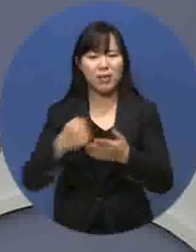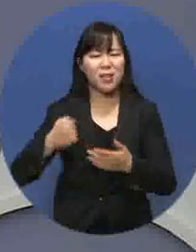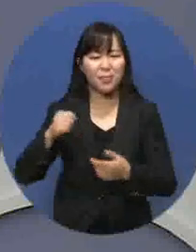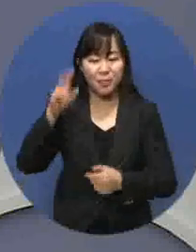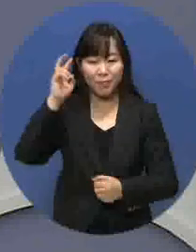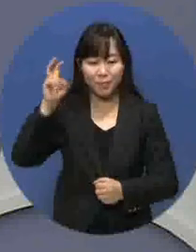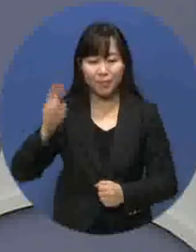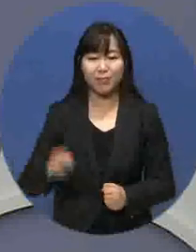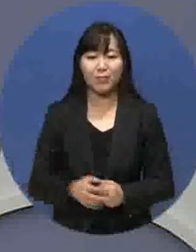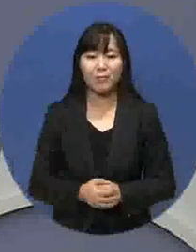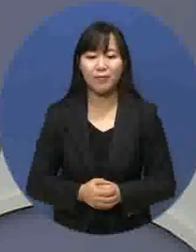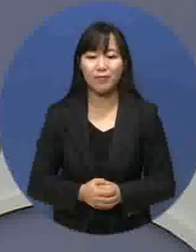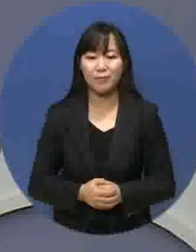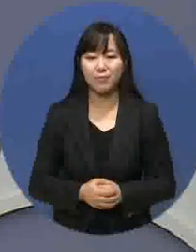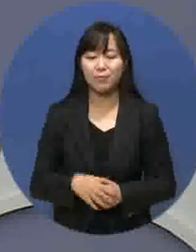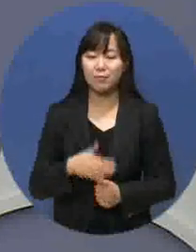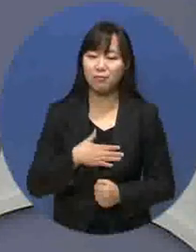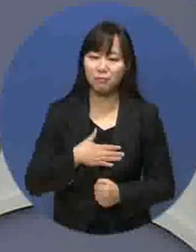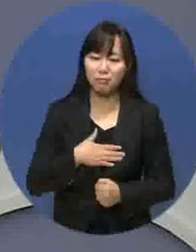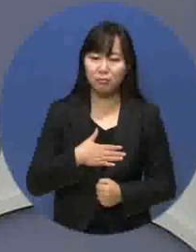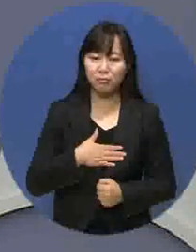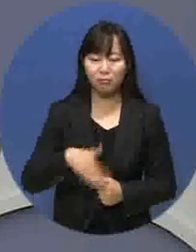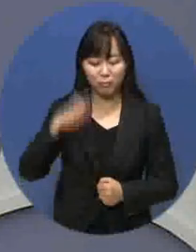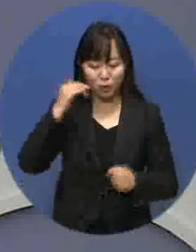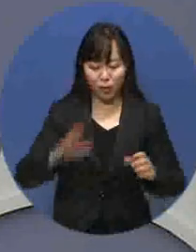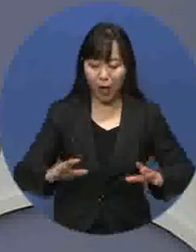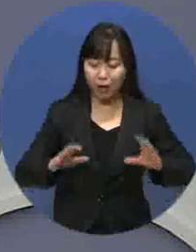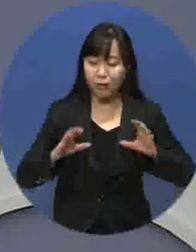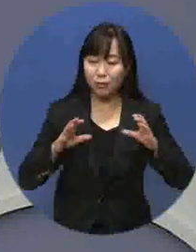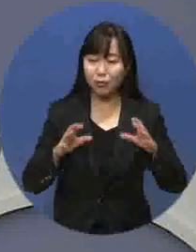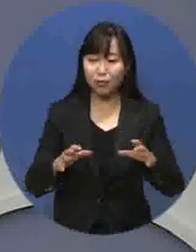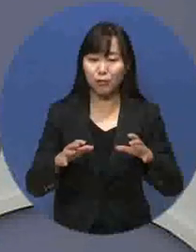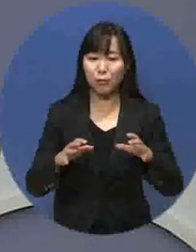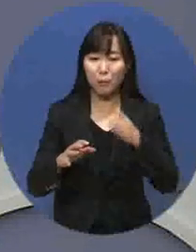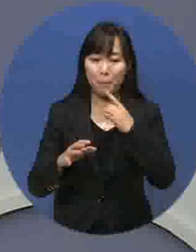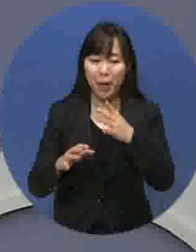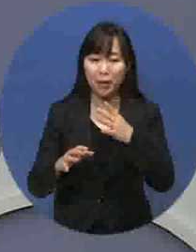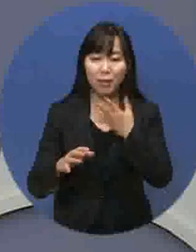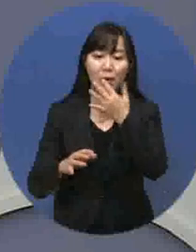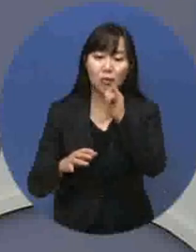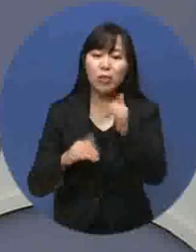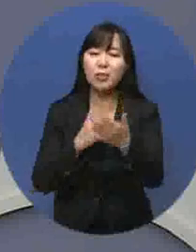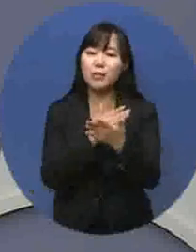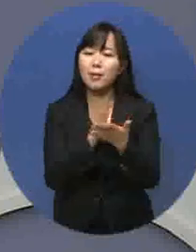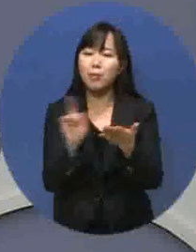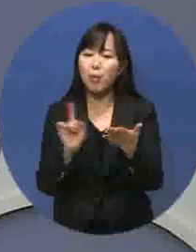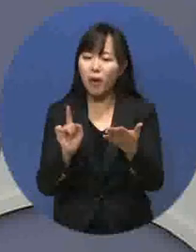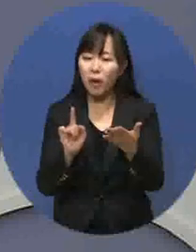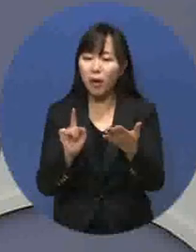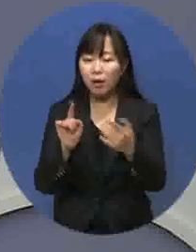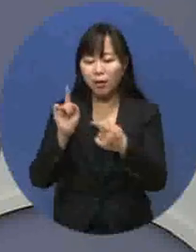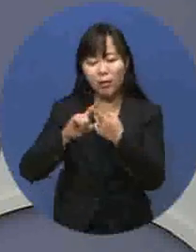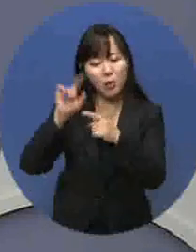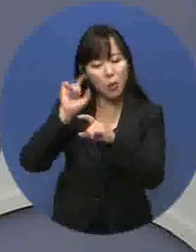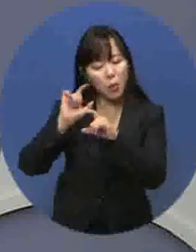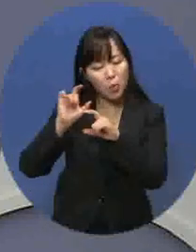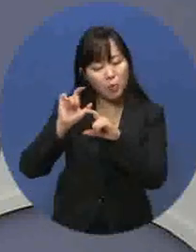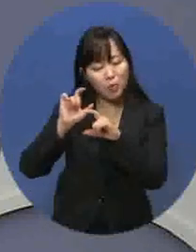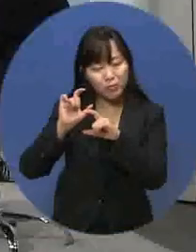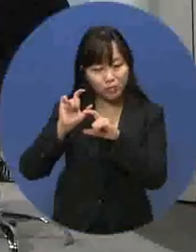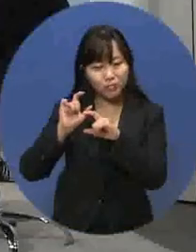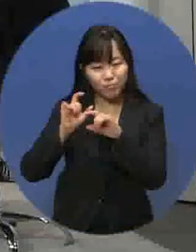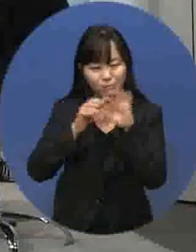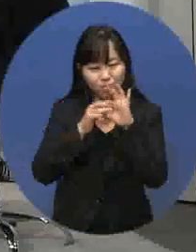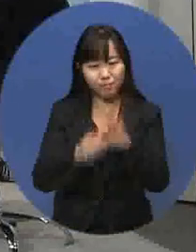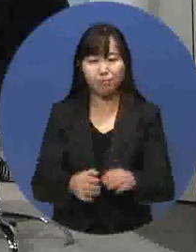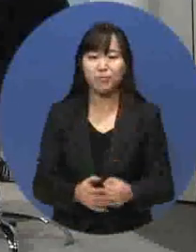합니다. 그래서 이제 저도 어떻게 하면 이제 한국만 할 수 있는 좀 장르가 뭐가 있을까? 그렇죠. 그런 고민을 좀 계속 해보려고 합니다. 거?